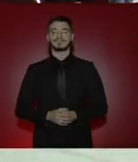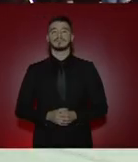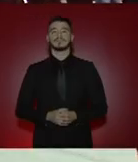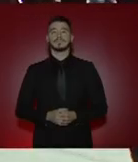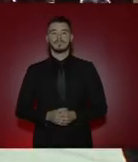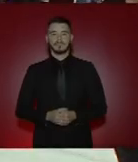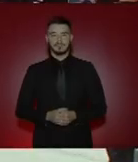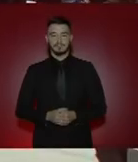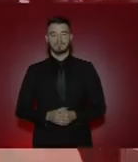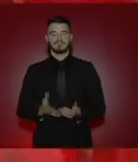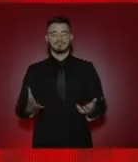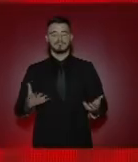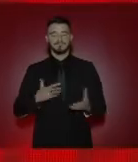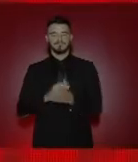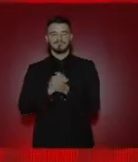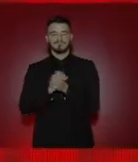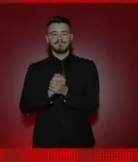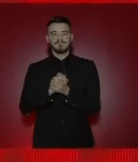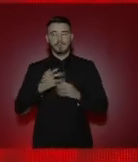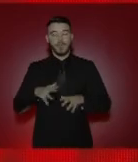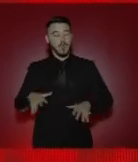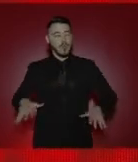Τα ειλικρινή συλληπιτήρια όλων μας.